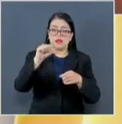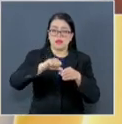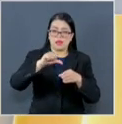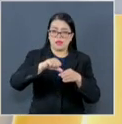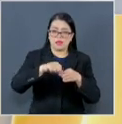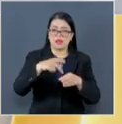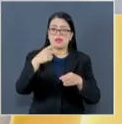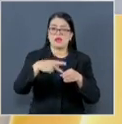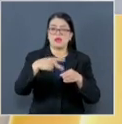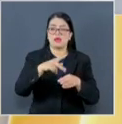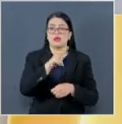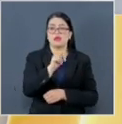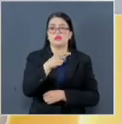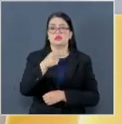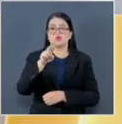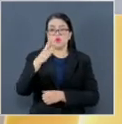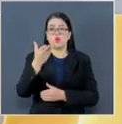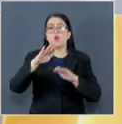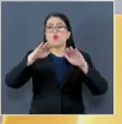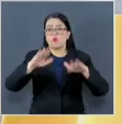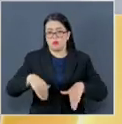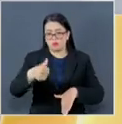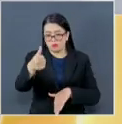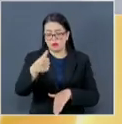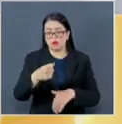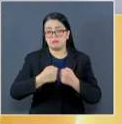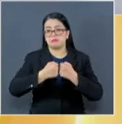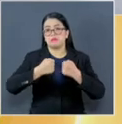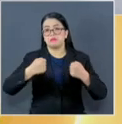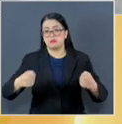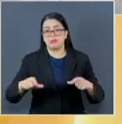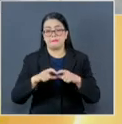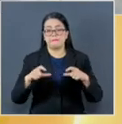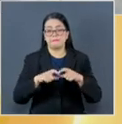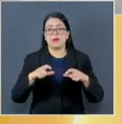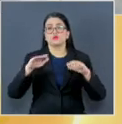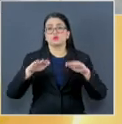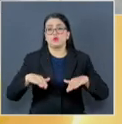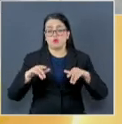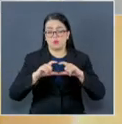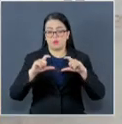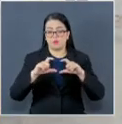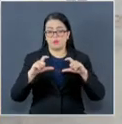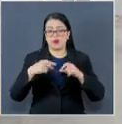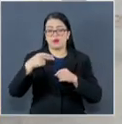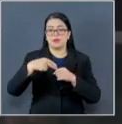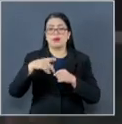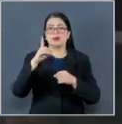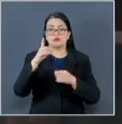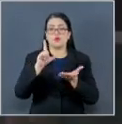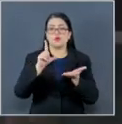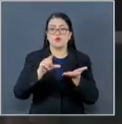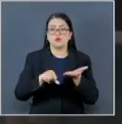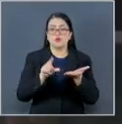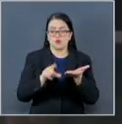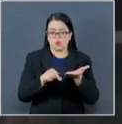ราะยังใช้แก๊สอยู่นะคะแล้วก็อยากจะให้ขยายเวลาในการมีบัตรส่วนลดเพิ่มเติมสำหรับการใช้น้ำมันดีเซลด้วยค่ะ